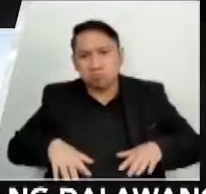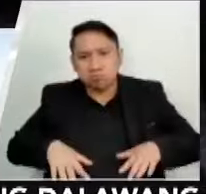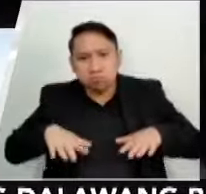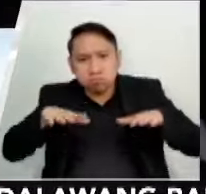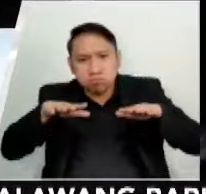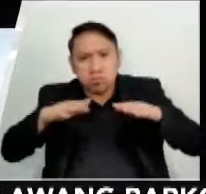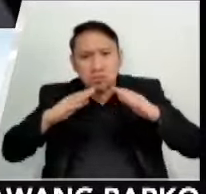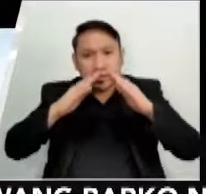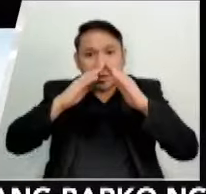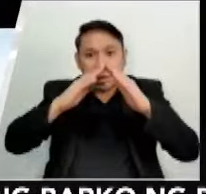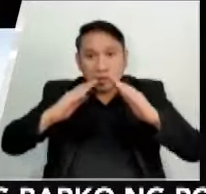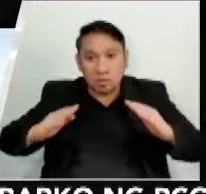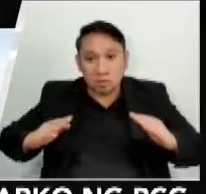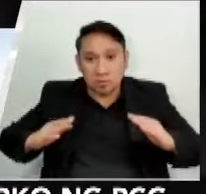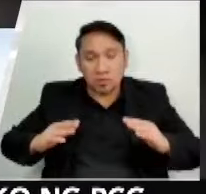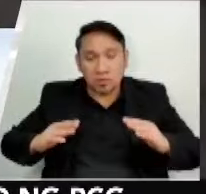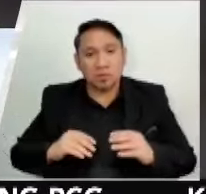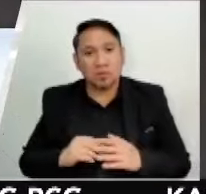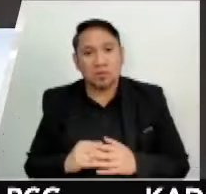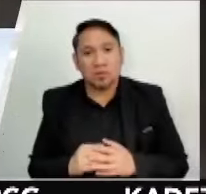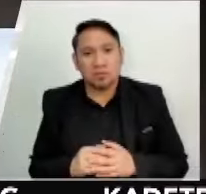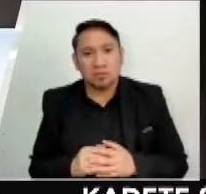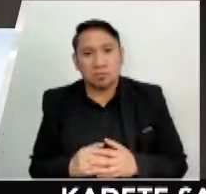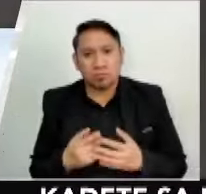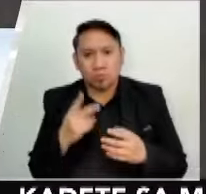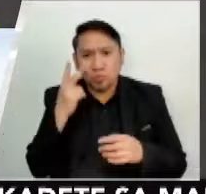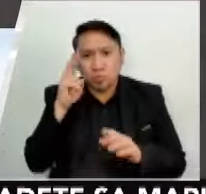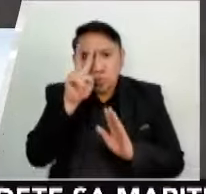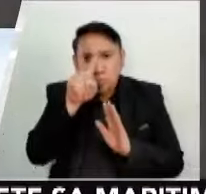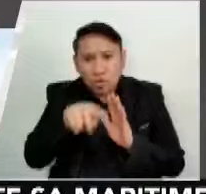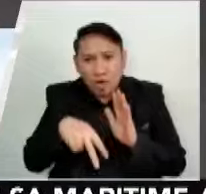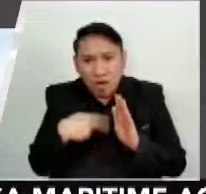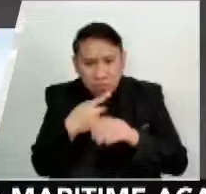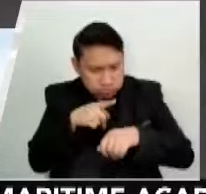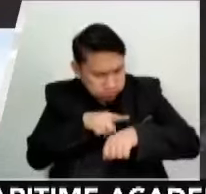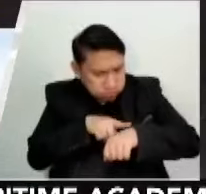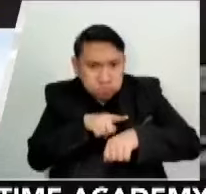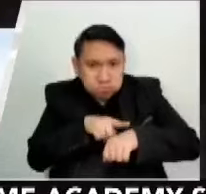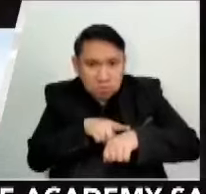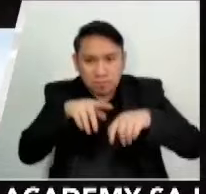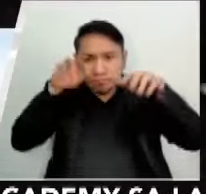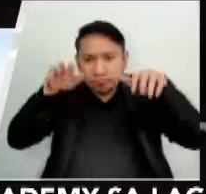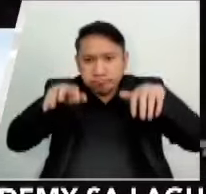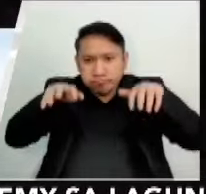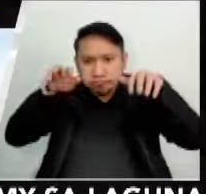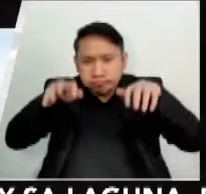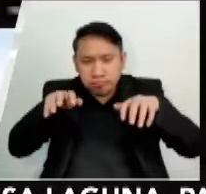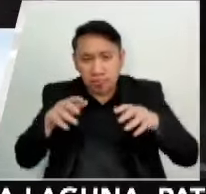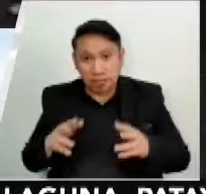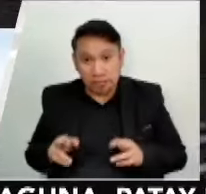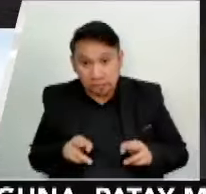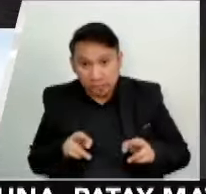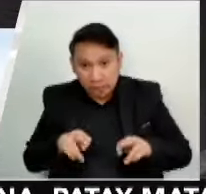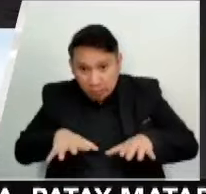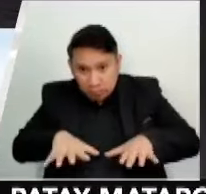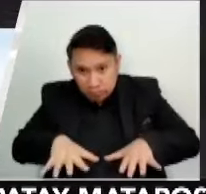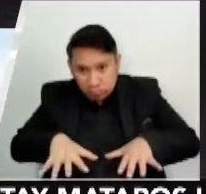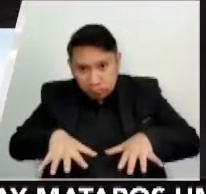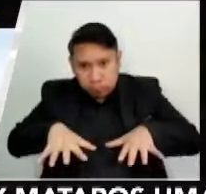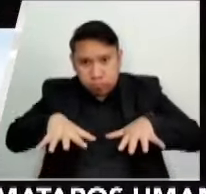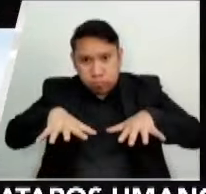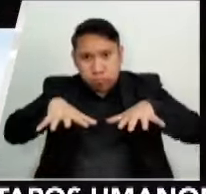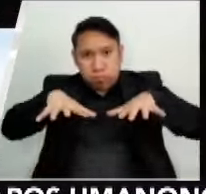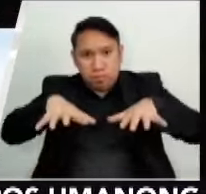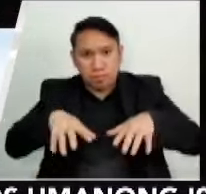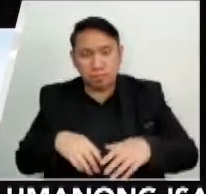Mahigit 2 oras umanong bumuhos ang malakas na ulan. May umapaw ring sapa. O kalsada na. Puno na sang